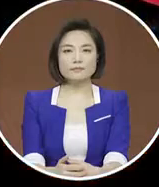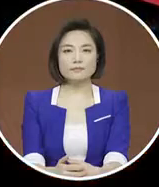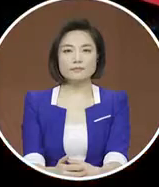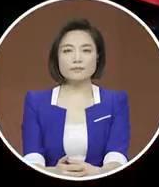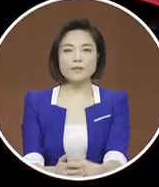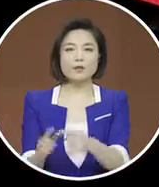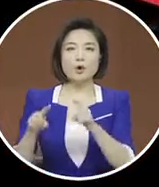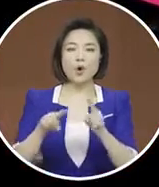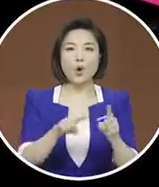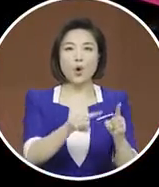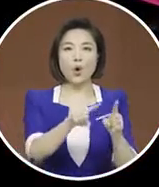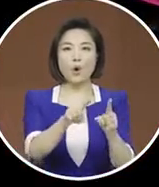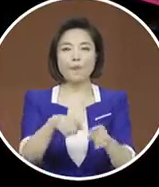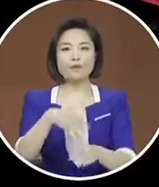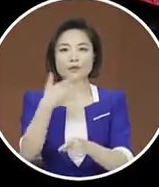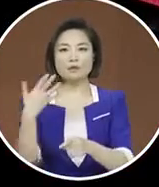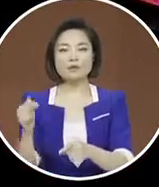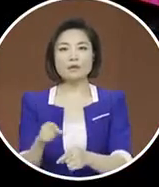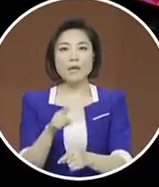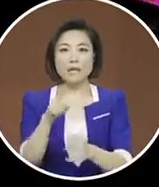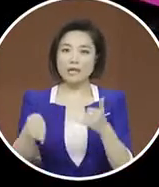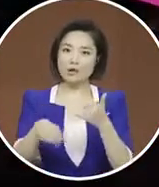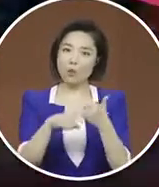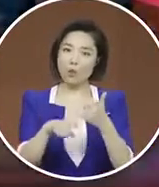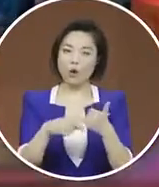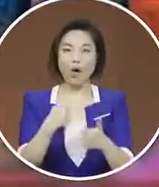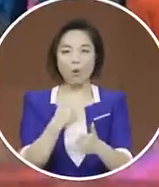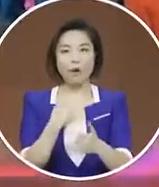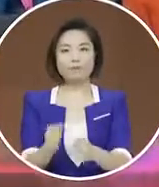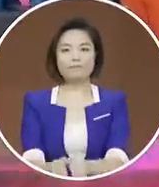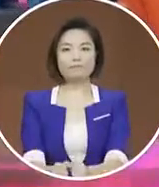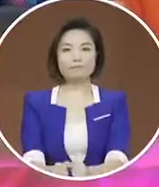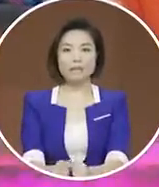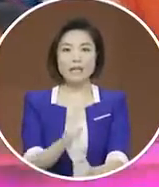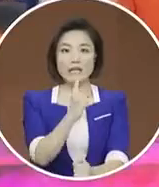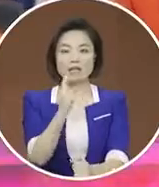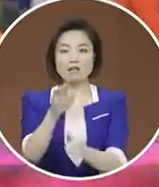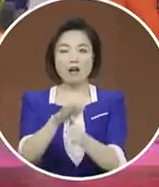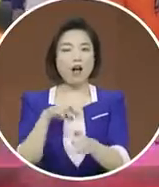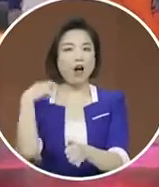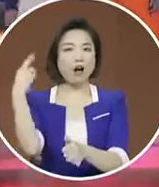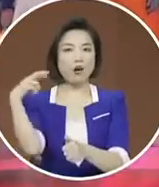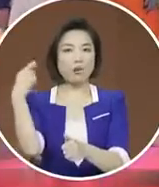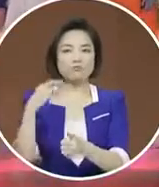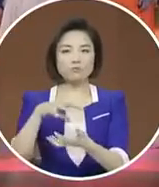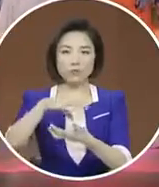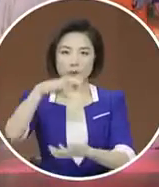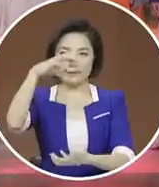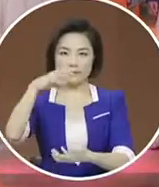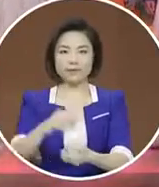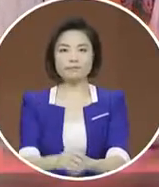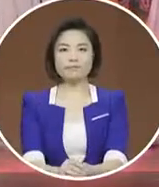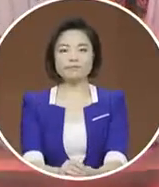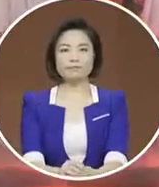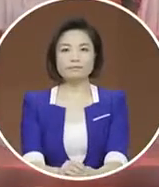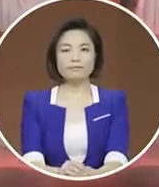伴随着现场歌曲《你鼓舞了我》，一个个爱的故事逐渐叠加，一道